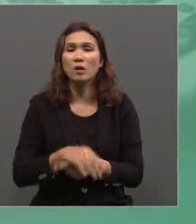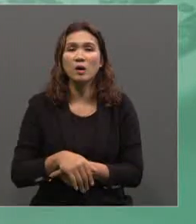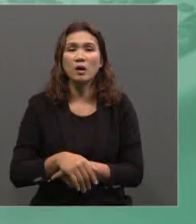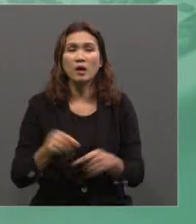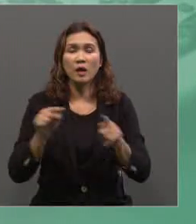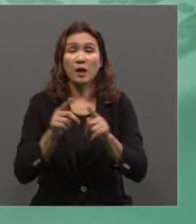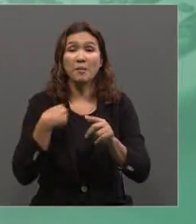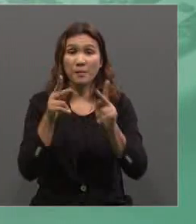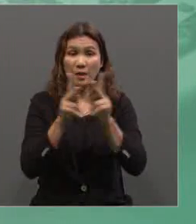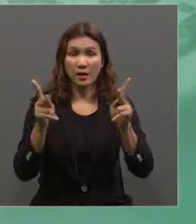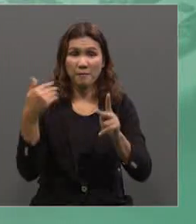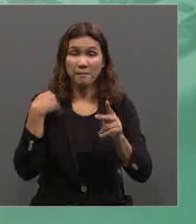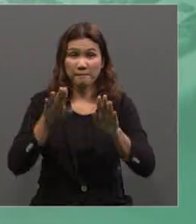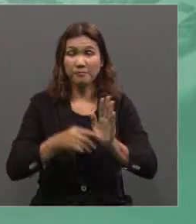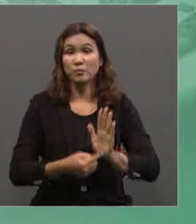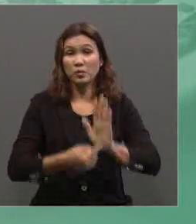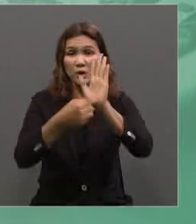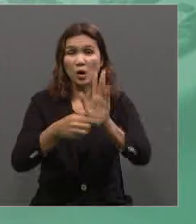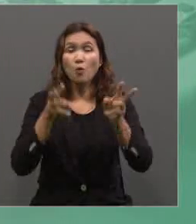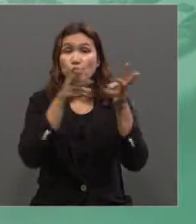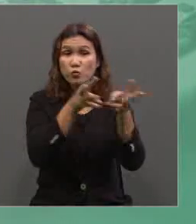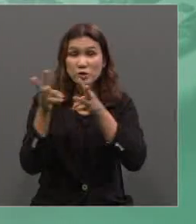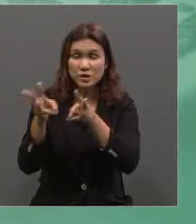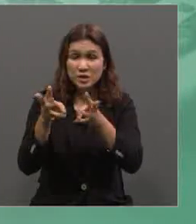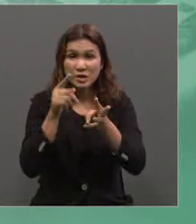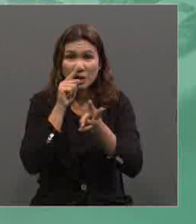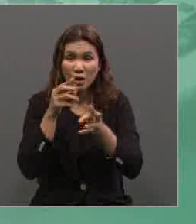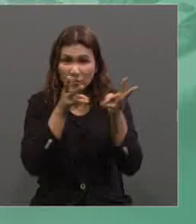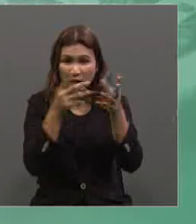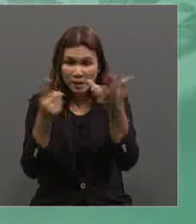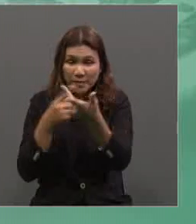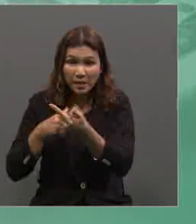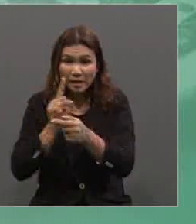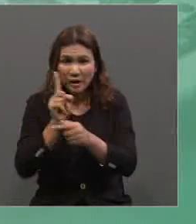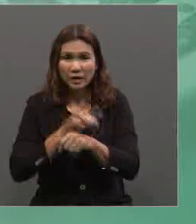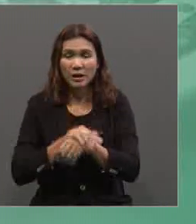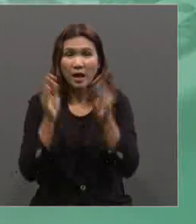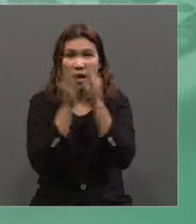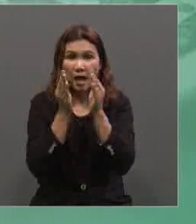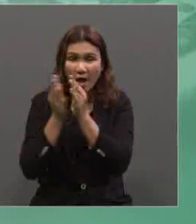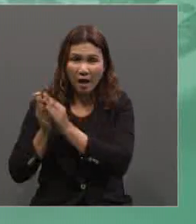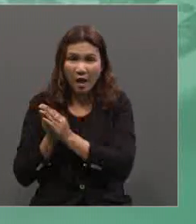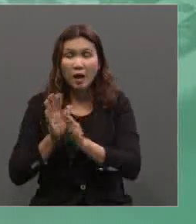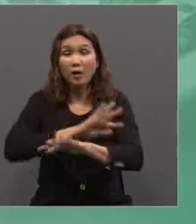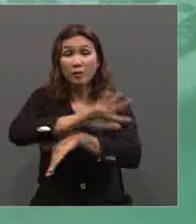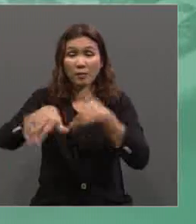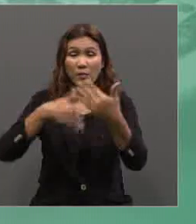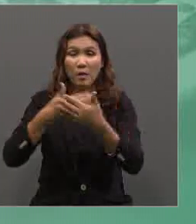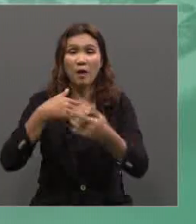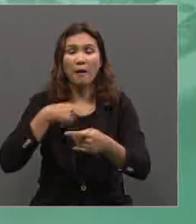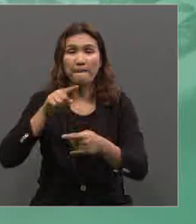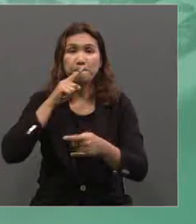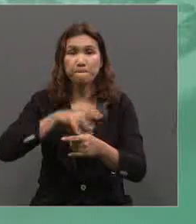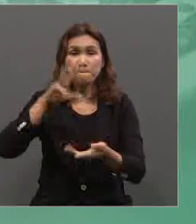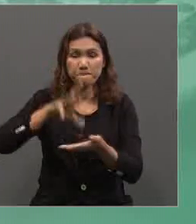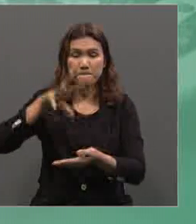การเลือกตั้งนะคะได้มีการเปิดเผยหลักเกณฑ์การคำนวณส.ส.แบบบัญชีรายชื่อโดยให้รวมผลคะแนนทั้งหมดนะคะที่ทุกพรรคการเมืองได้รับจ